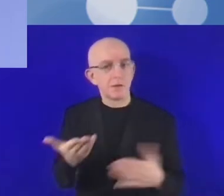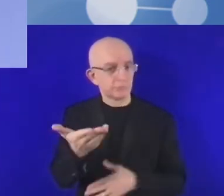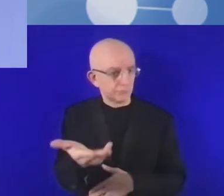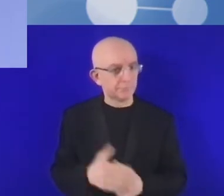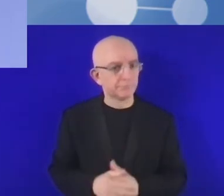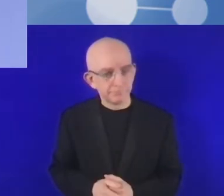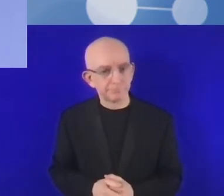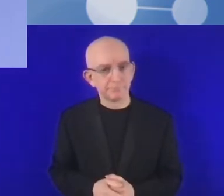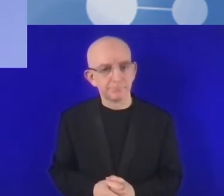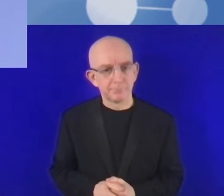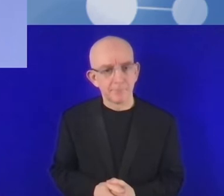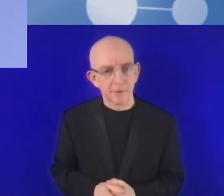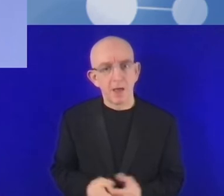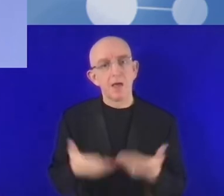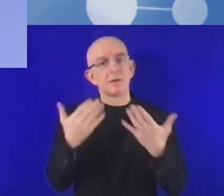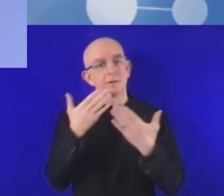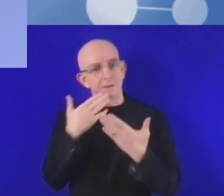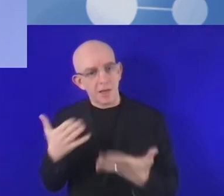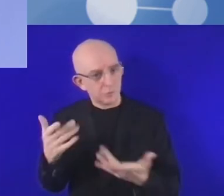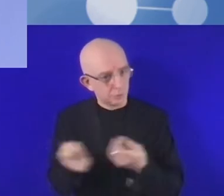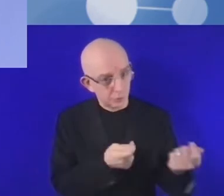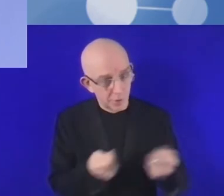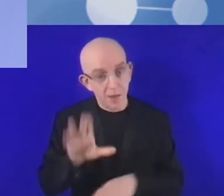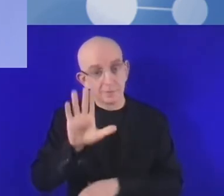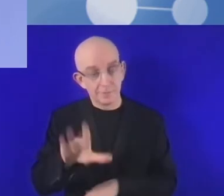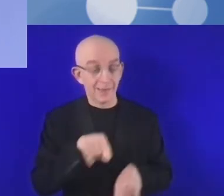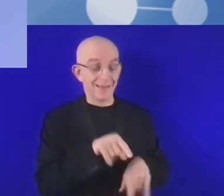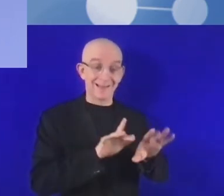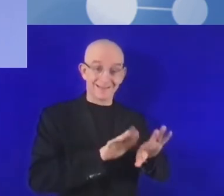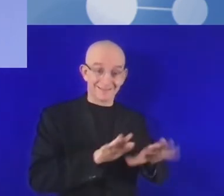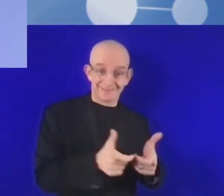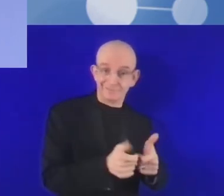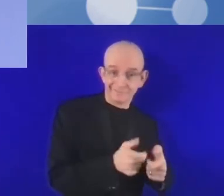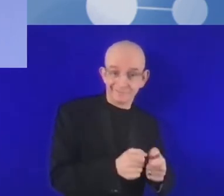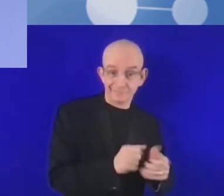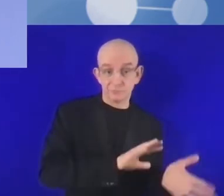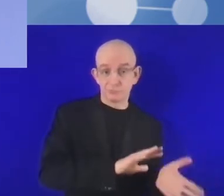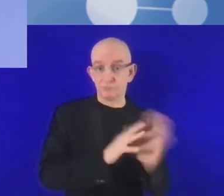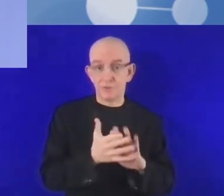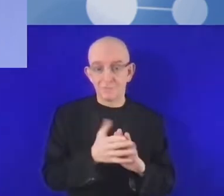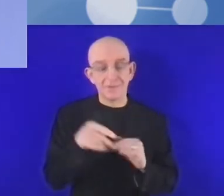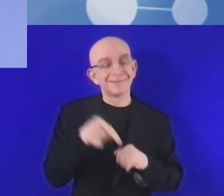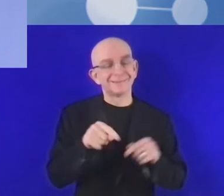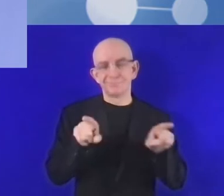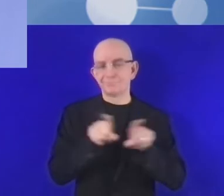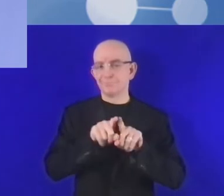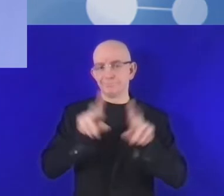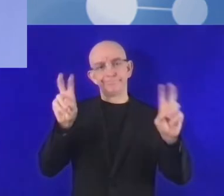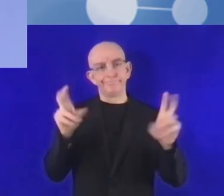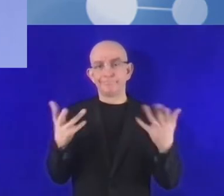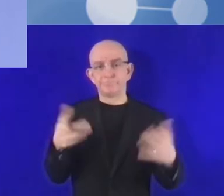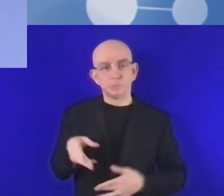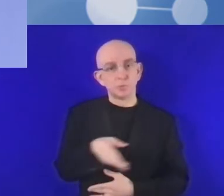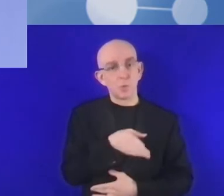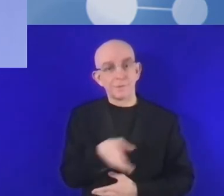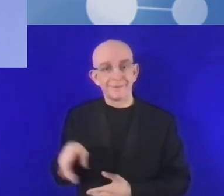字转化是一个自己的一个旅行，这是一个非常快速的